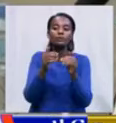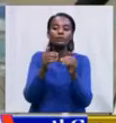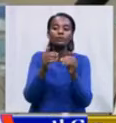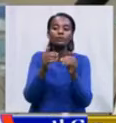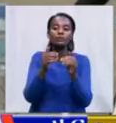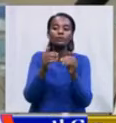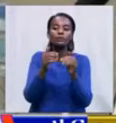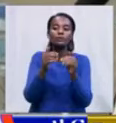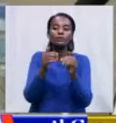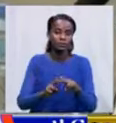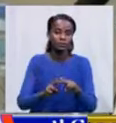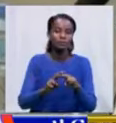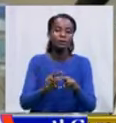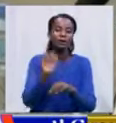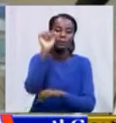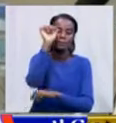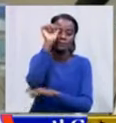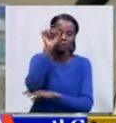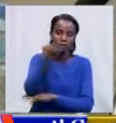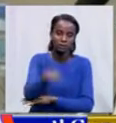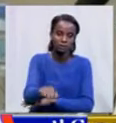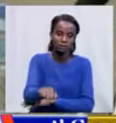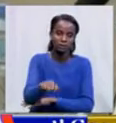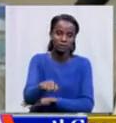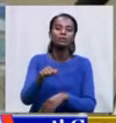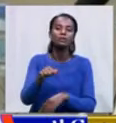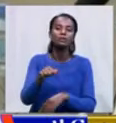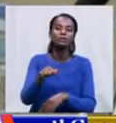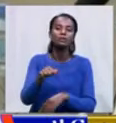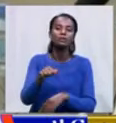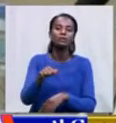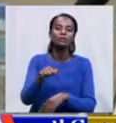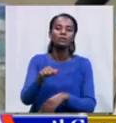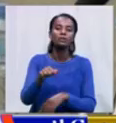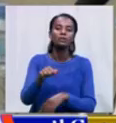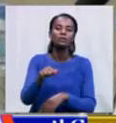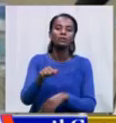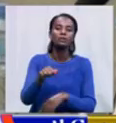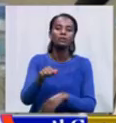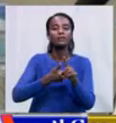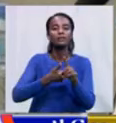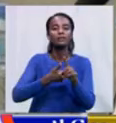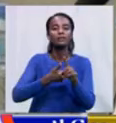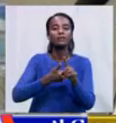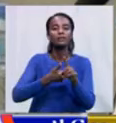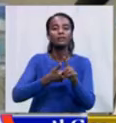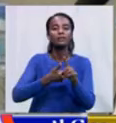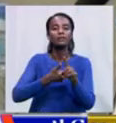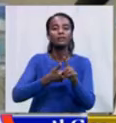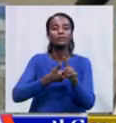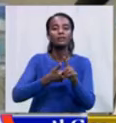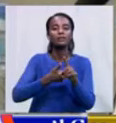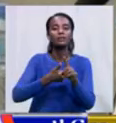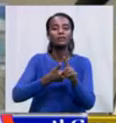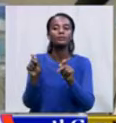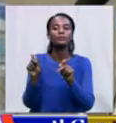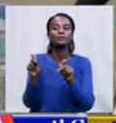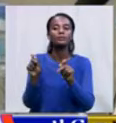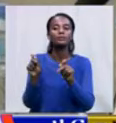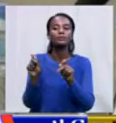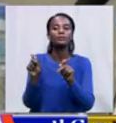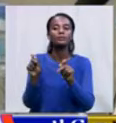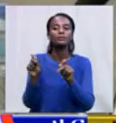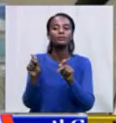ተቀምጦ የሚሰግድበት የሚዘክርበት ወራት ስለሆነ ይህም ደግሞ ለየት